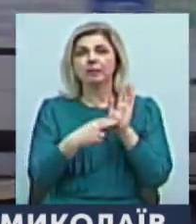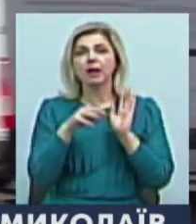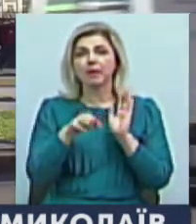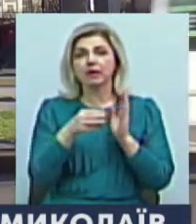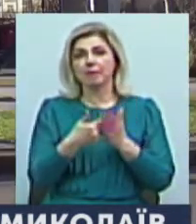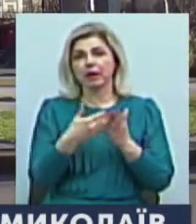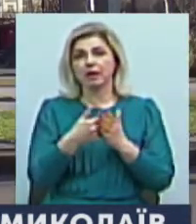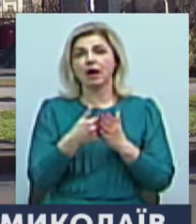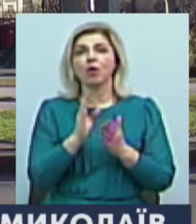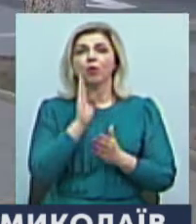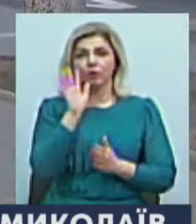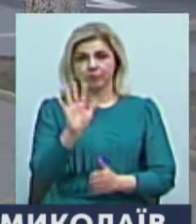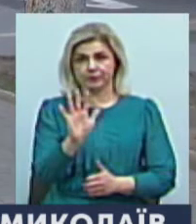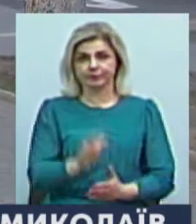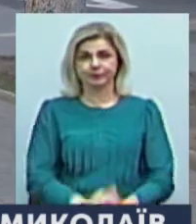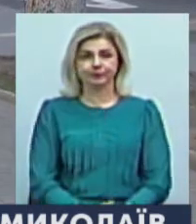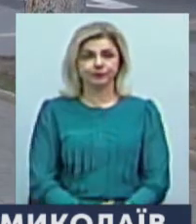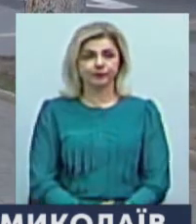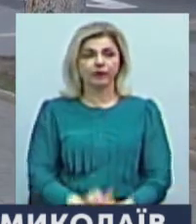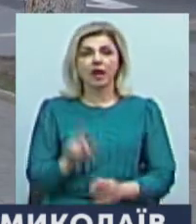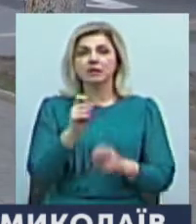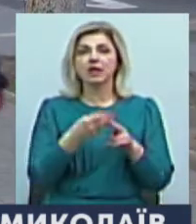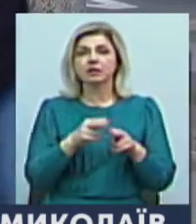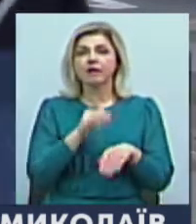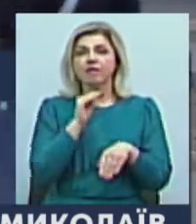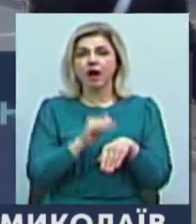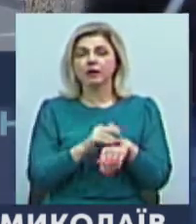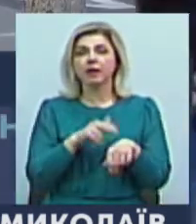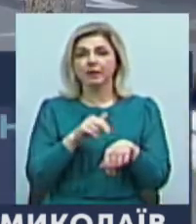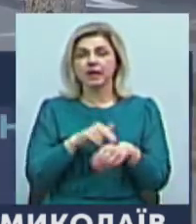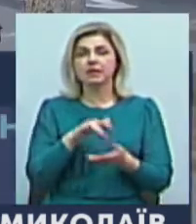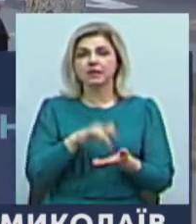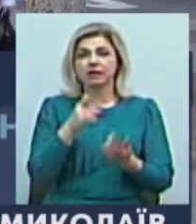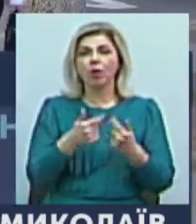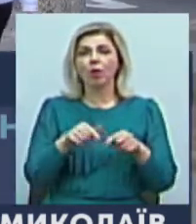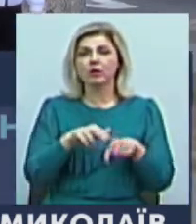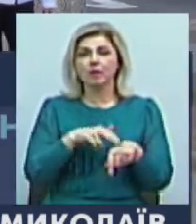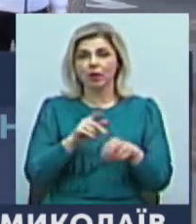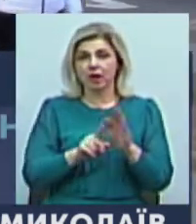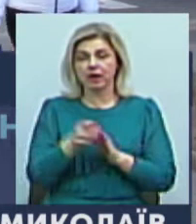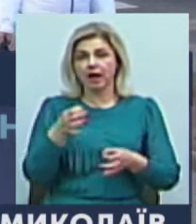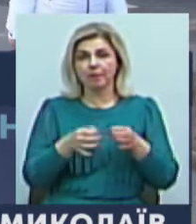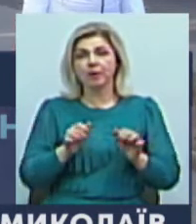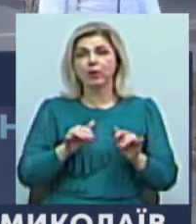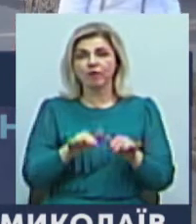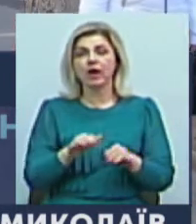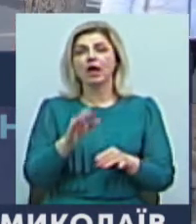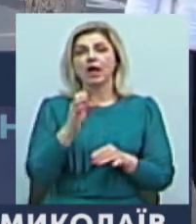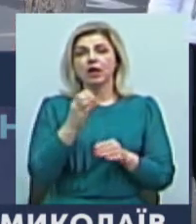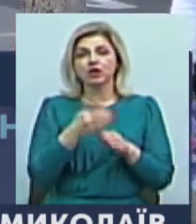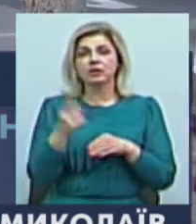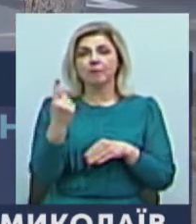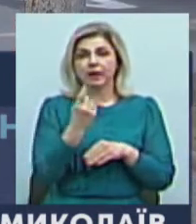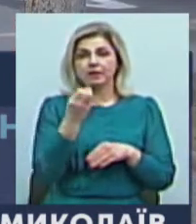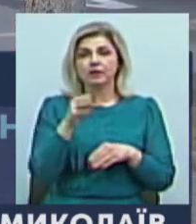близько 5 години ранку. За вказаним фактом слідчим відділенням Центрального відділу поліції розпочато кримінальне провадження за ознаками частини 1